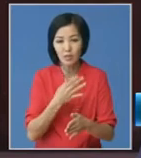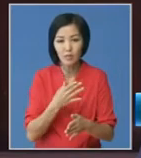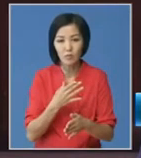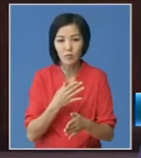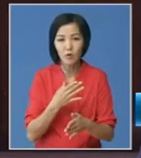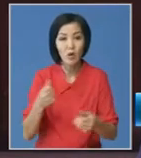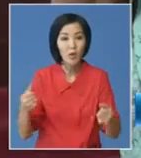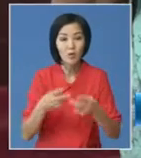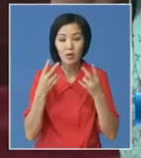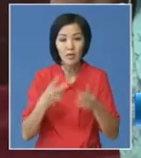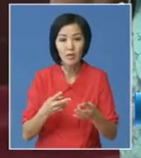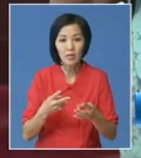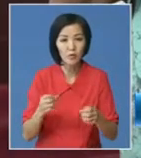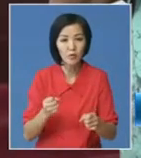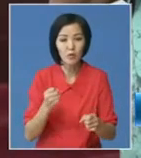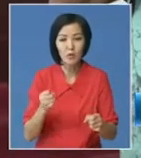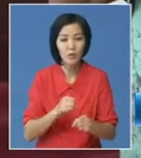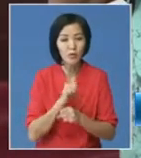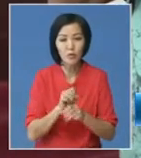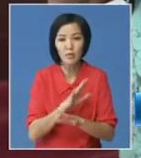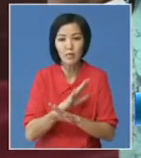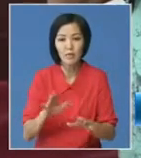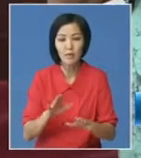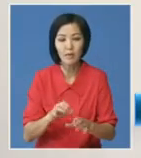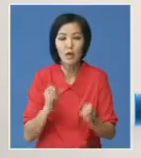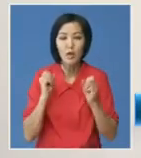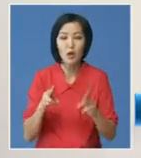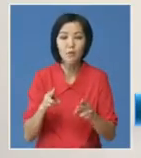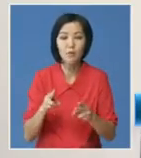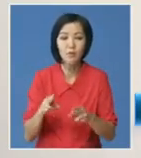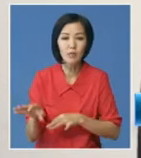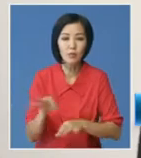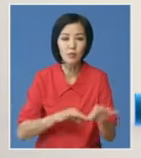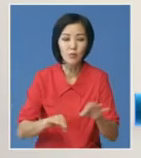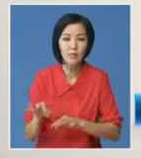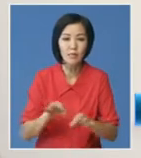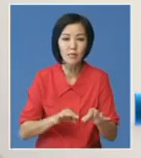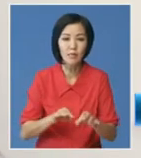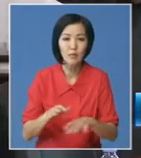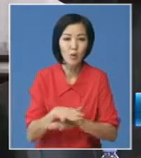емес. Автордың жолдағы қауіпсіздік деп аталатын жобасы негізінен көлік жүргізушілер мен қоғамдық санаға